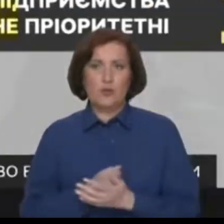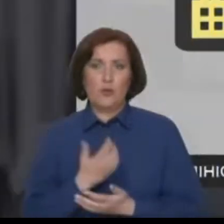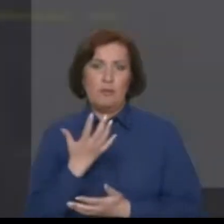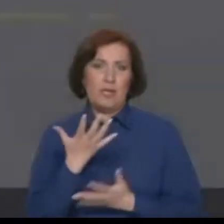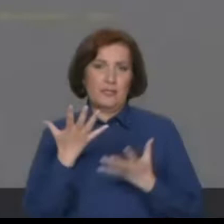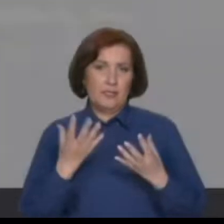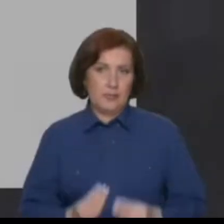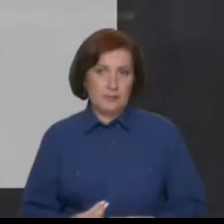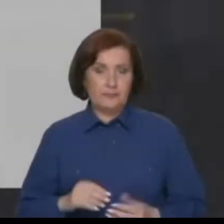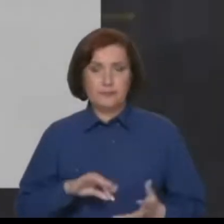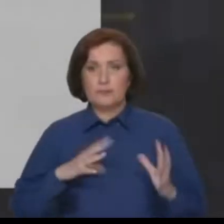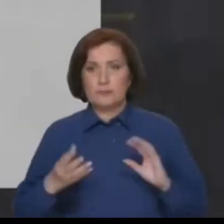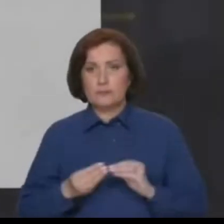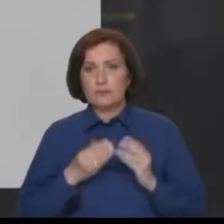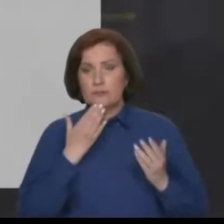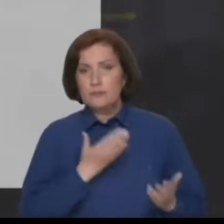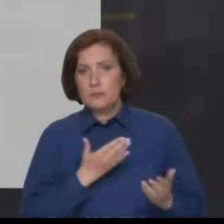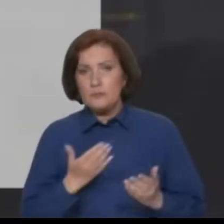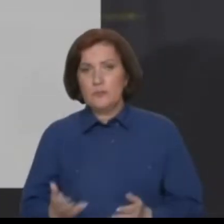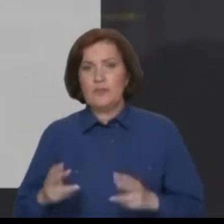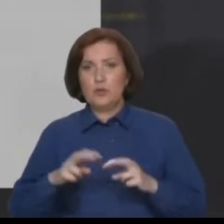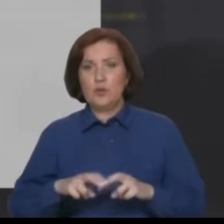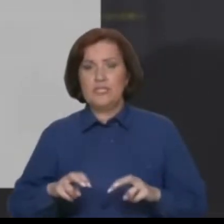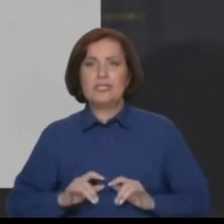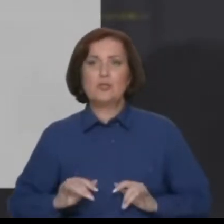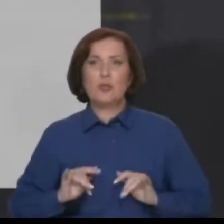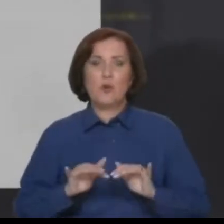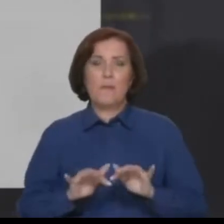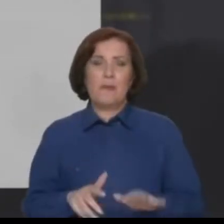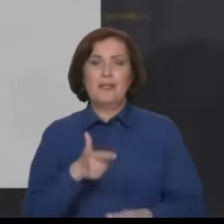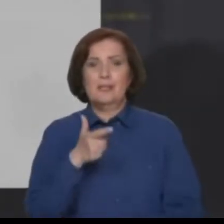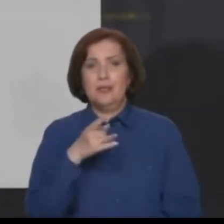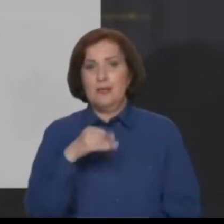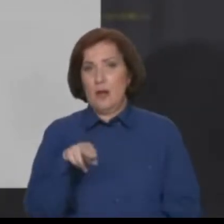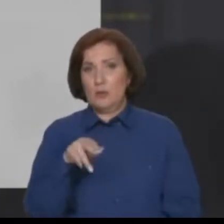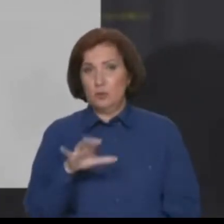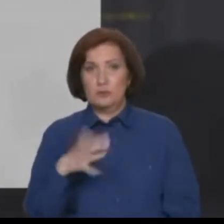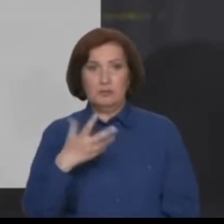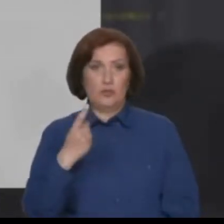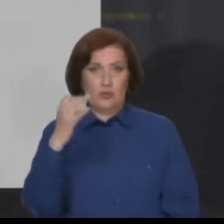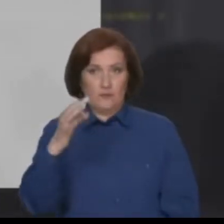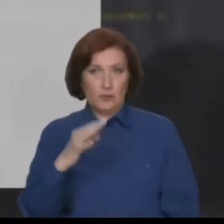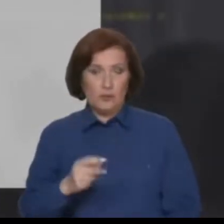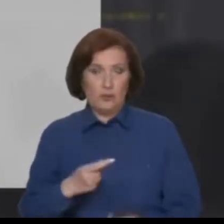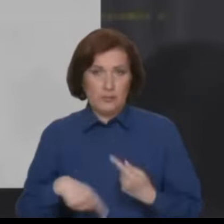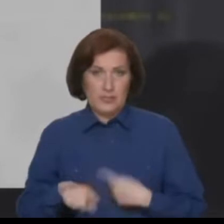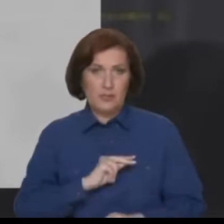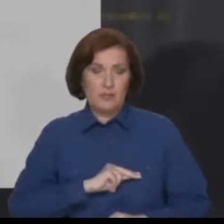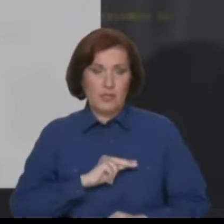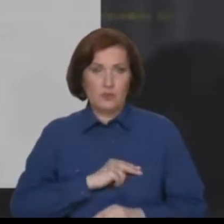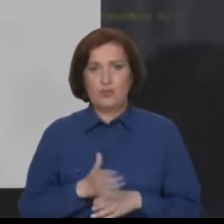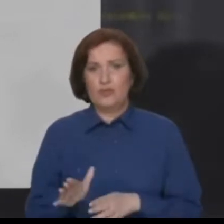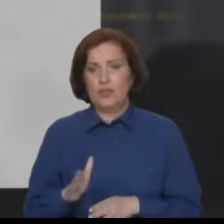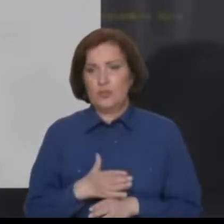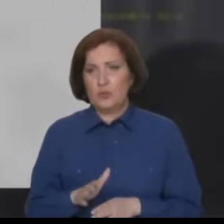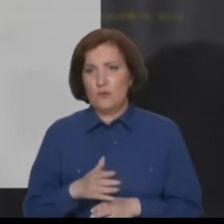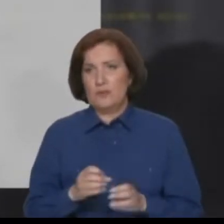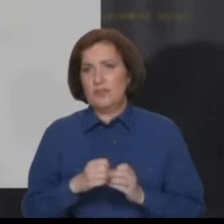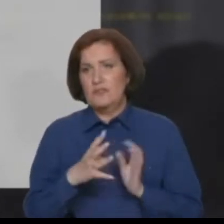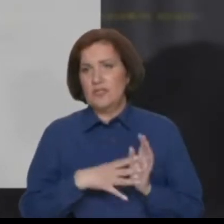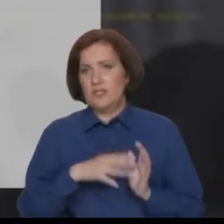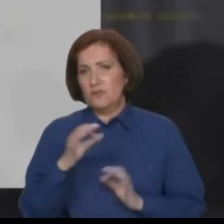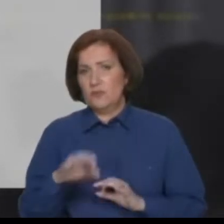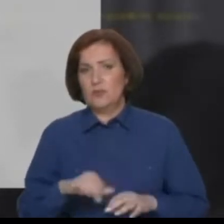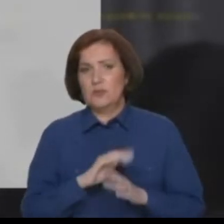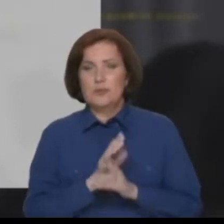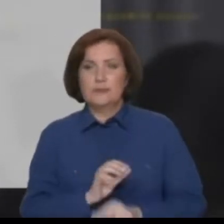5 днів. За результатами опитування дослідницької компанії «Градус», 51% українського бізнесу працює частково,